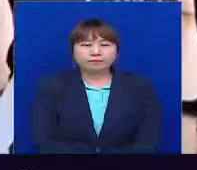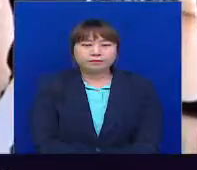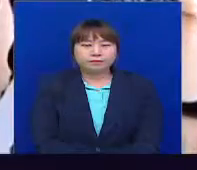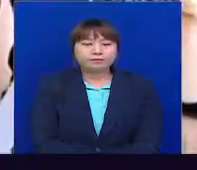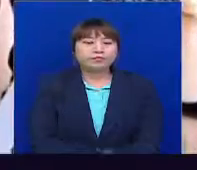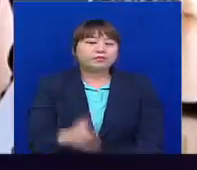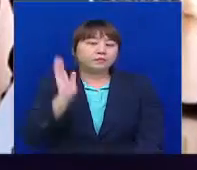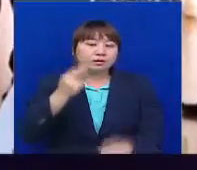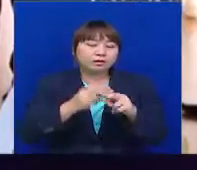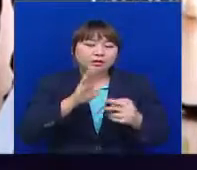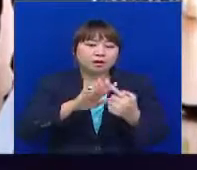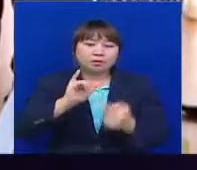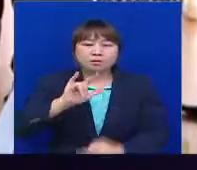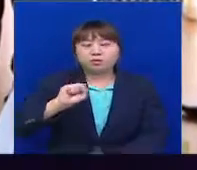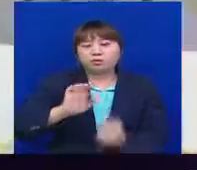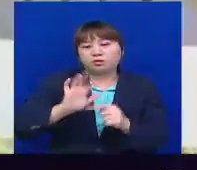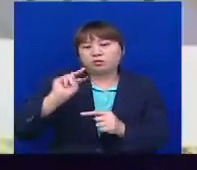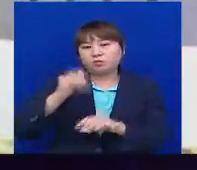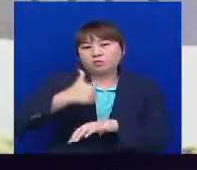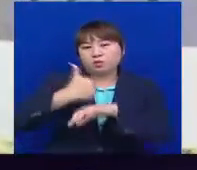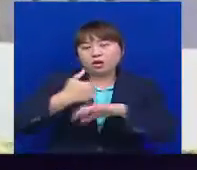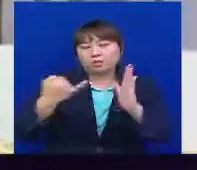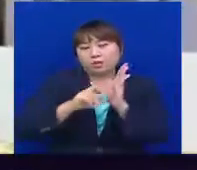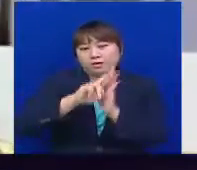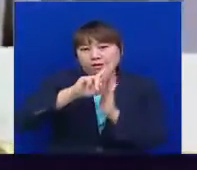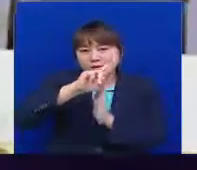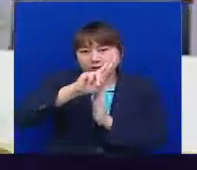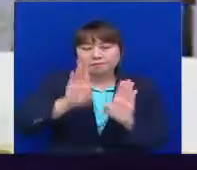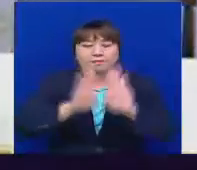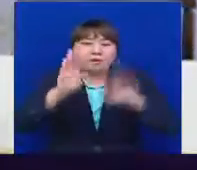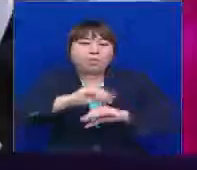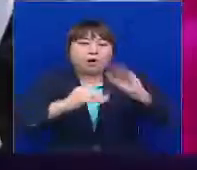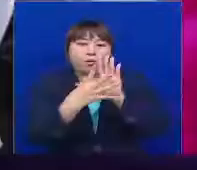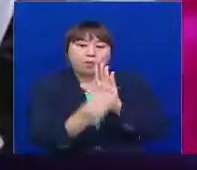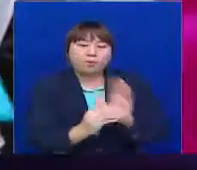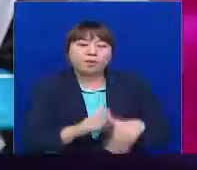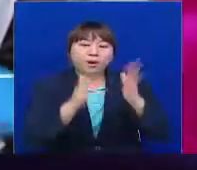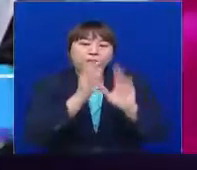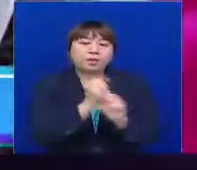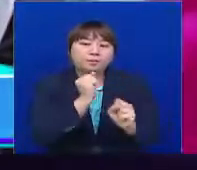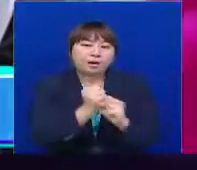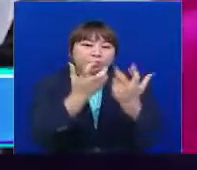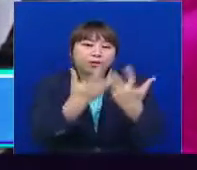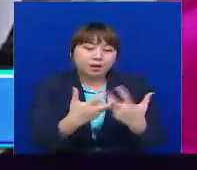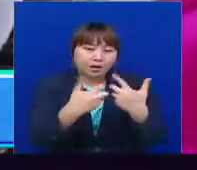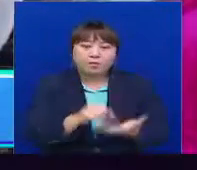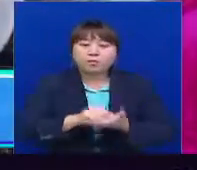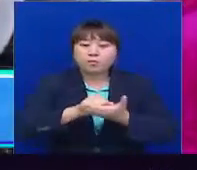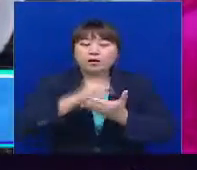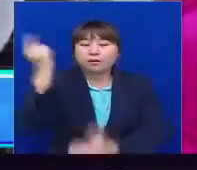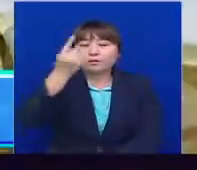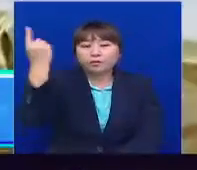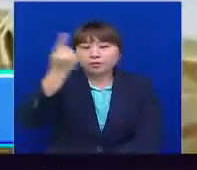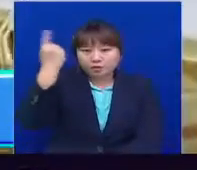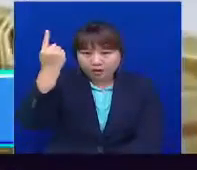นายบุญส่งเตชมณีสถิตผู้ว่าราชการจังหวัดเชียงรายเปิดโครงการอบรมการพัฒนาบุคลากรในอุตสาหกรรมบริการทางการท่องเที่